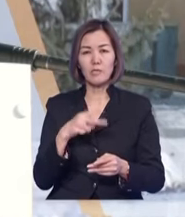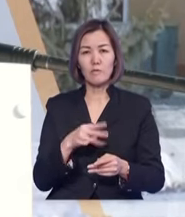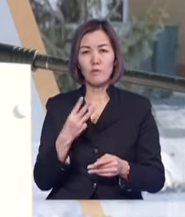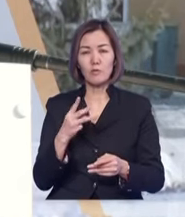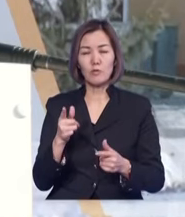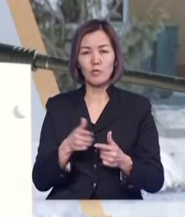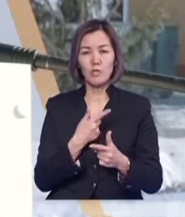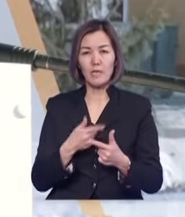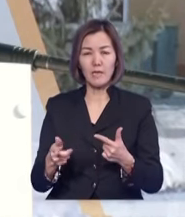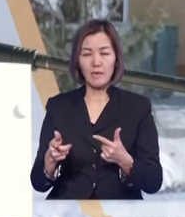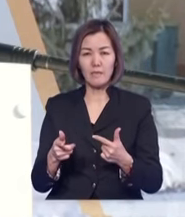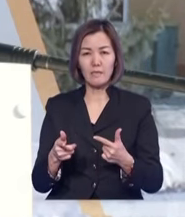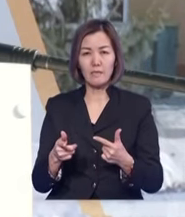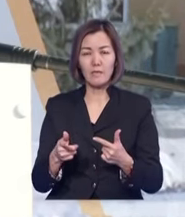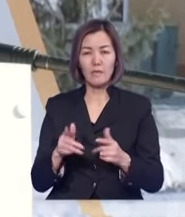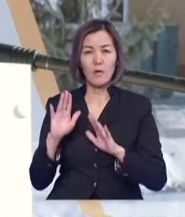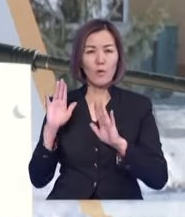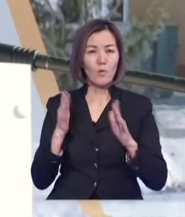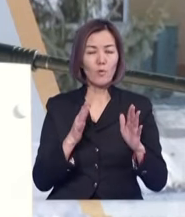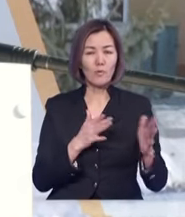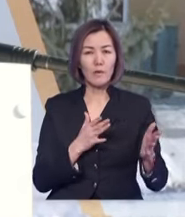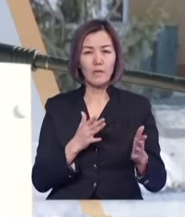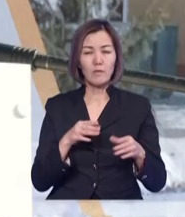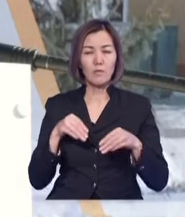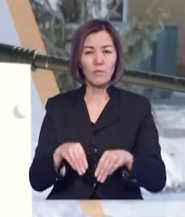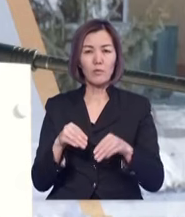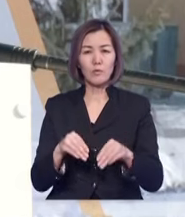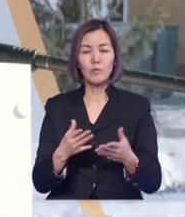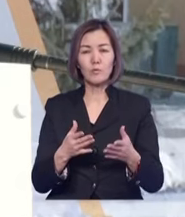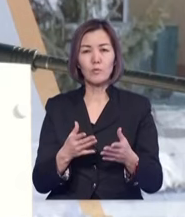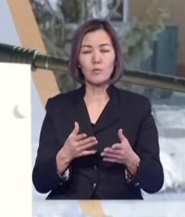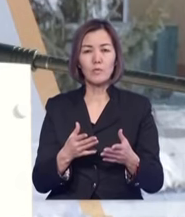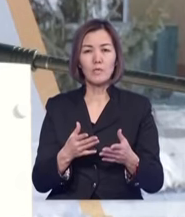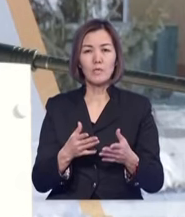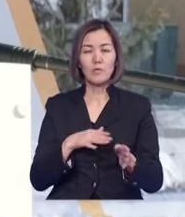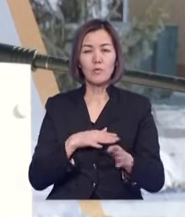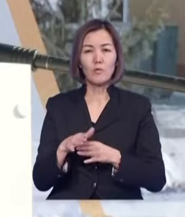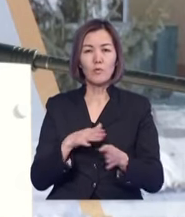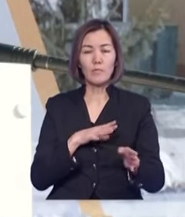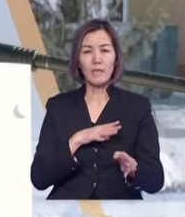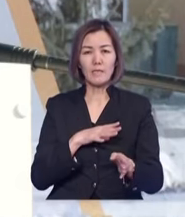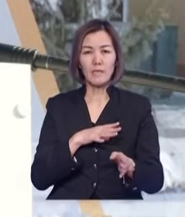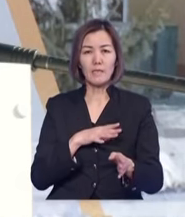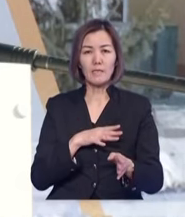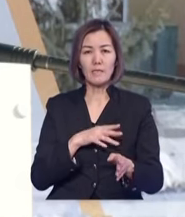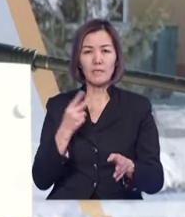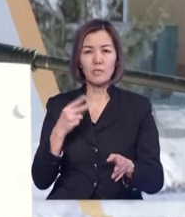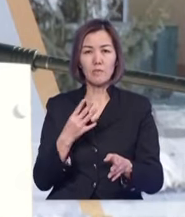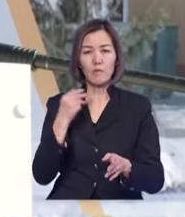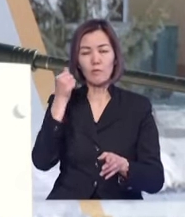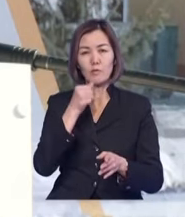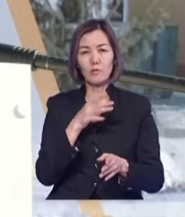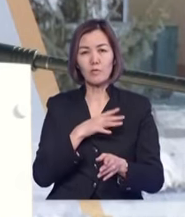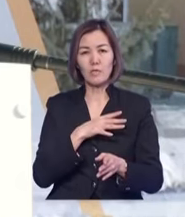2021-2023 жылдар аралығындағы орманда отырғызу және себу жұмыстары толығымен атқарылды. 2024